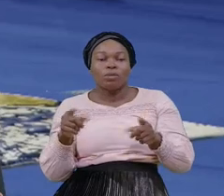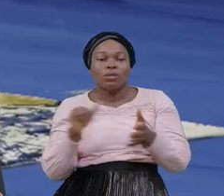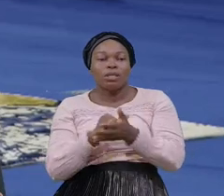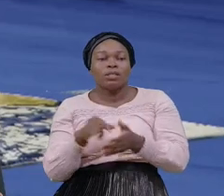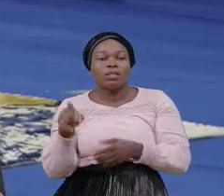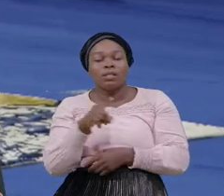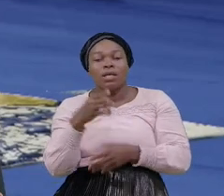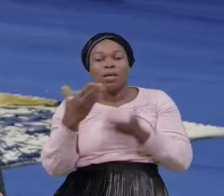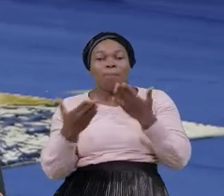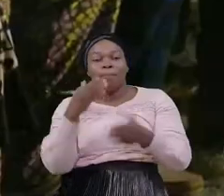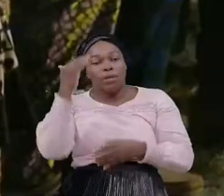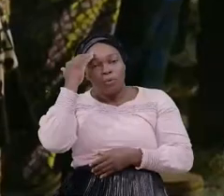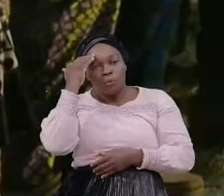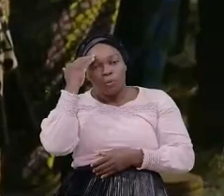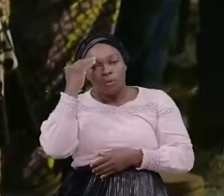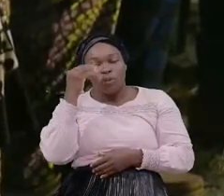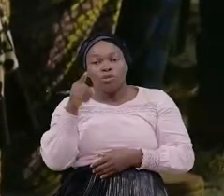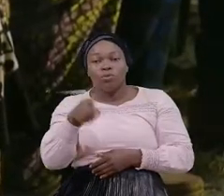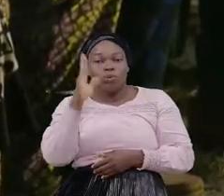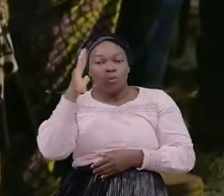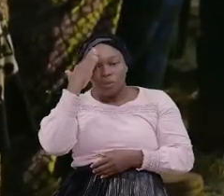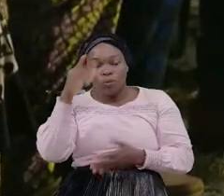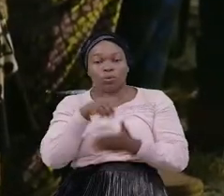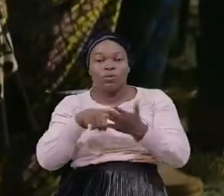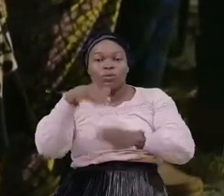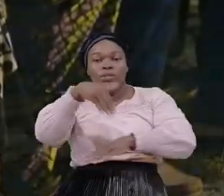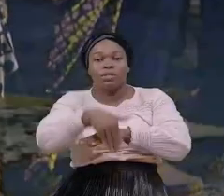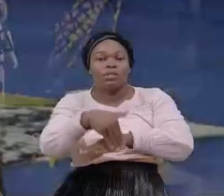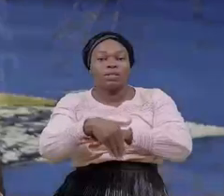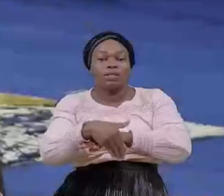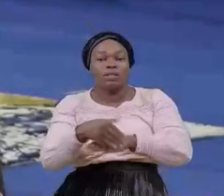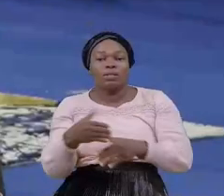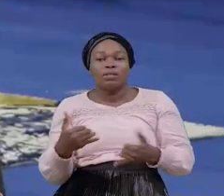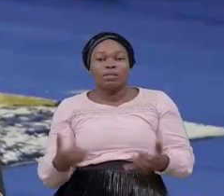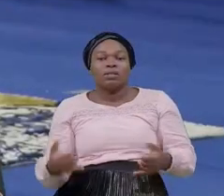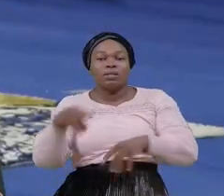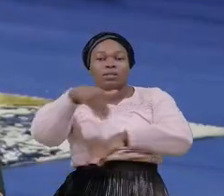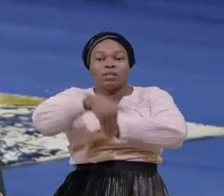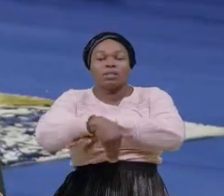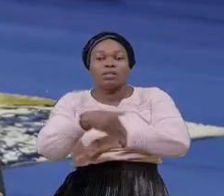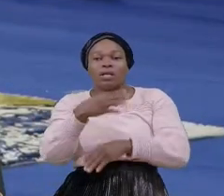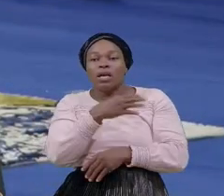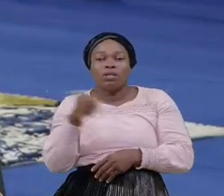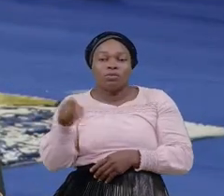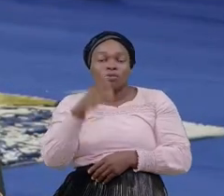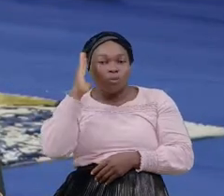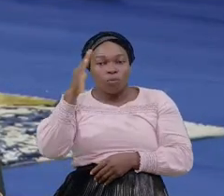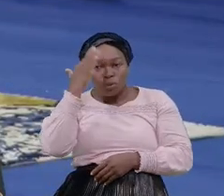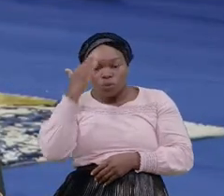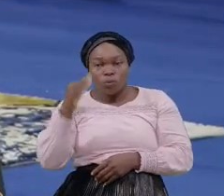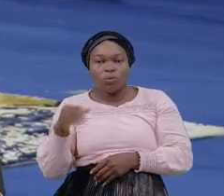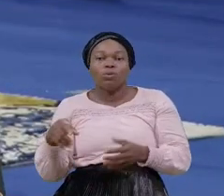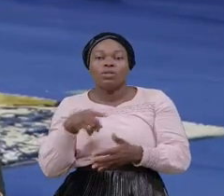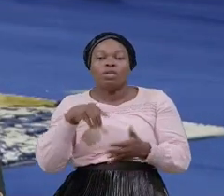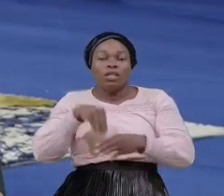afin que vous sachiez, vous allez connaître ce soir, vous allez le savoir dans votre cœur, vous allez le savoir dans